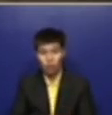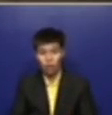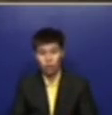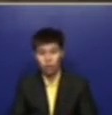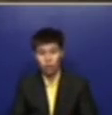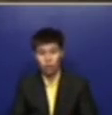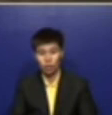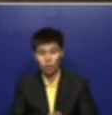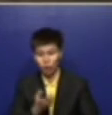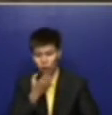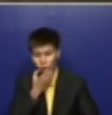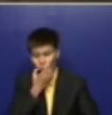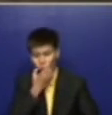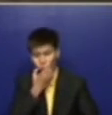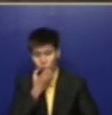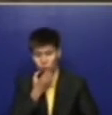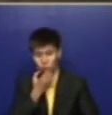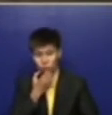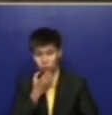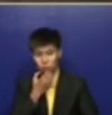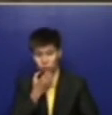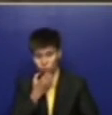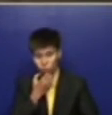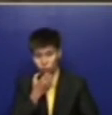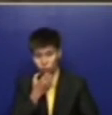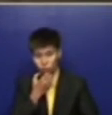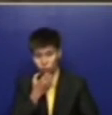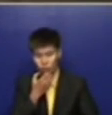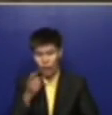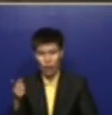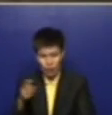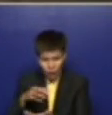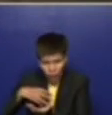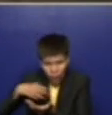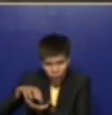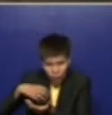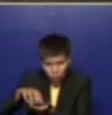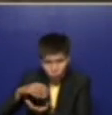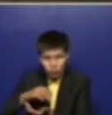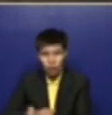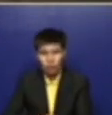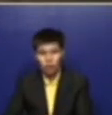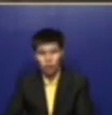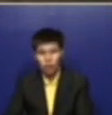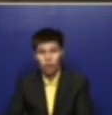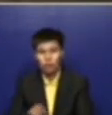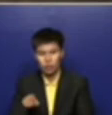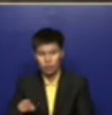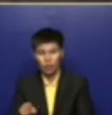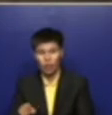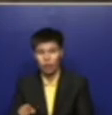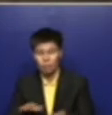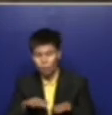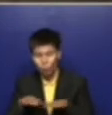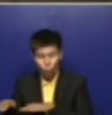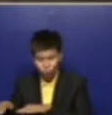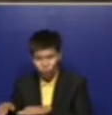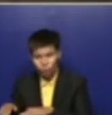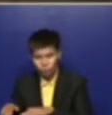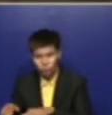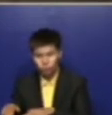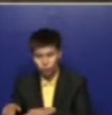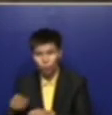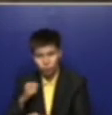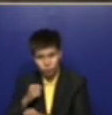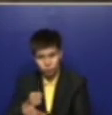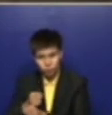ท่านกล่าวนะครับของตรงนั้นก็เป็นการอยู่ในขั้นการเตรียมการนั่นเองนะครับมีการแผนการปฏิบัติเป็น